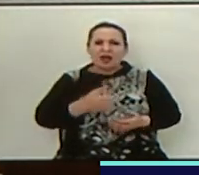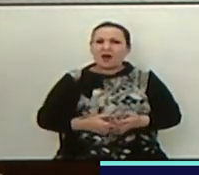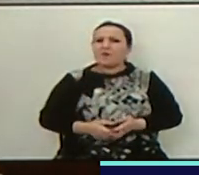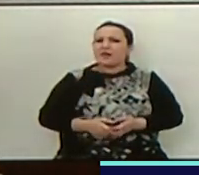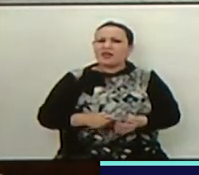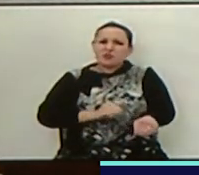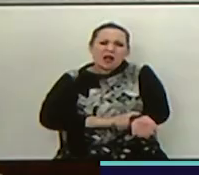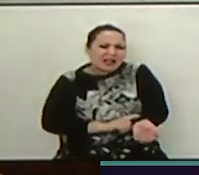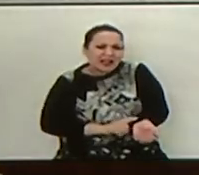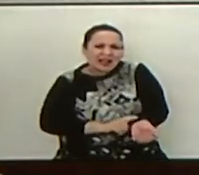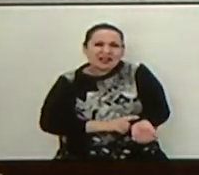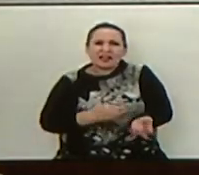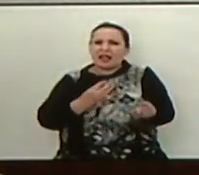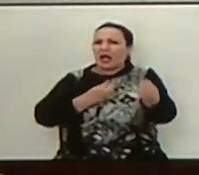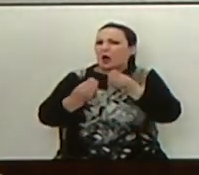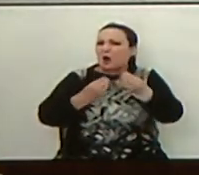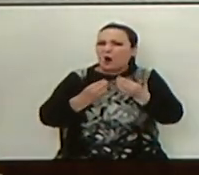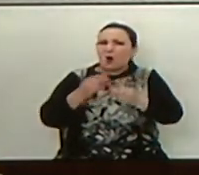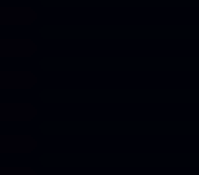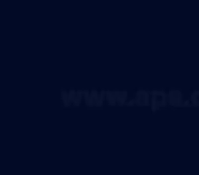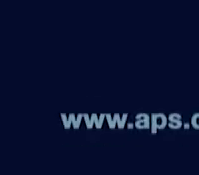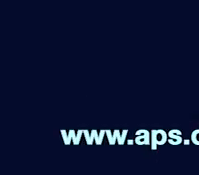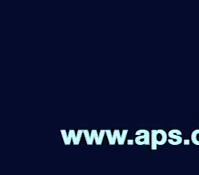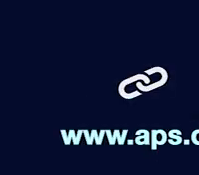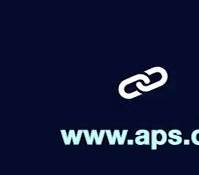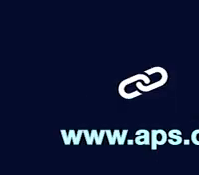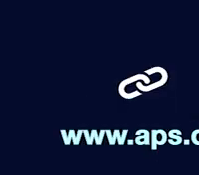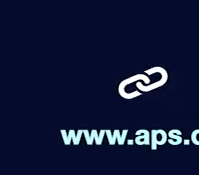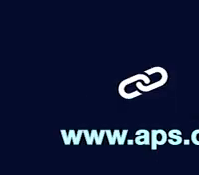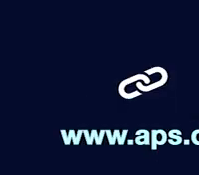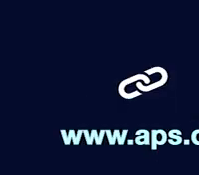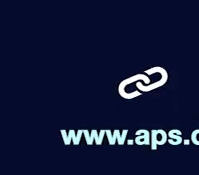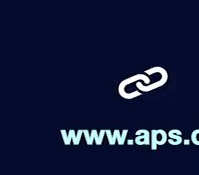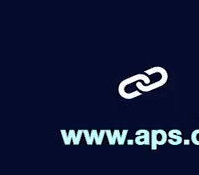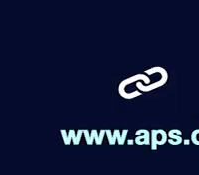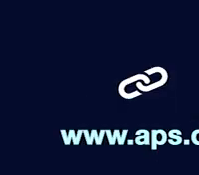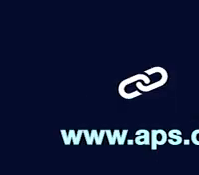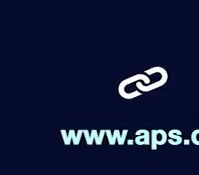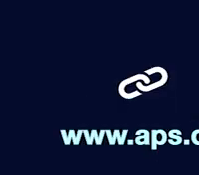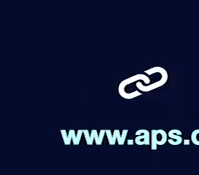العرقية منها أو المذهبية أو الطائفية.